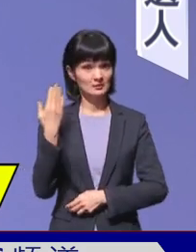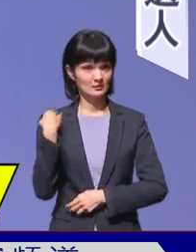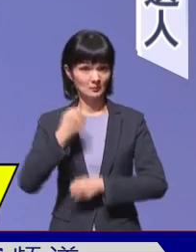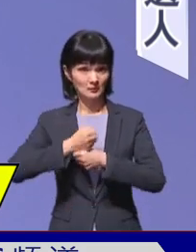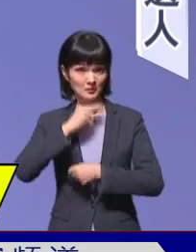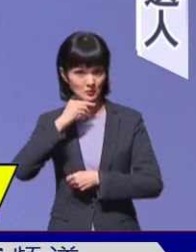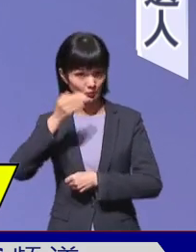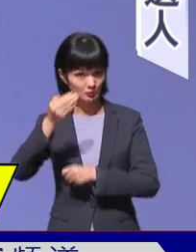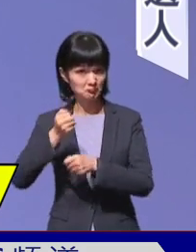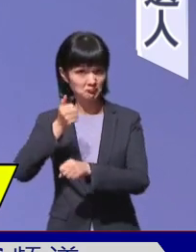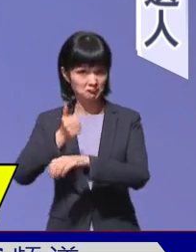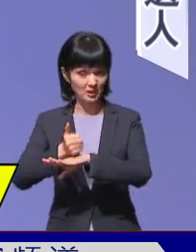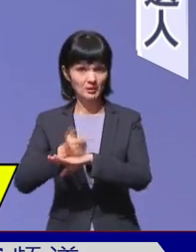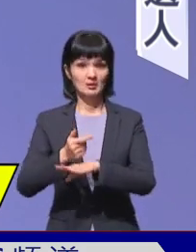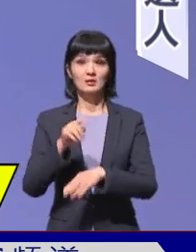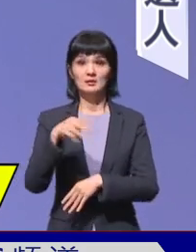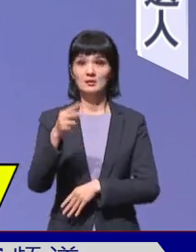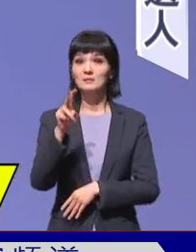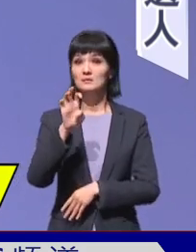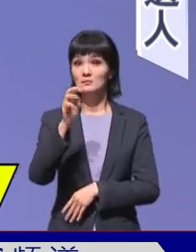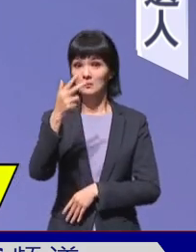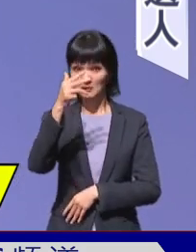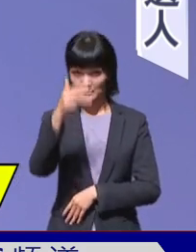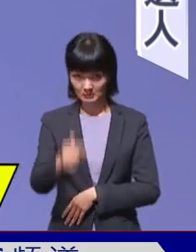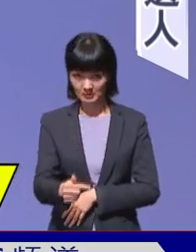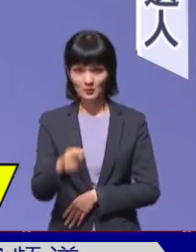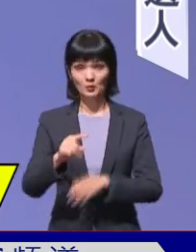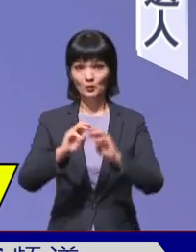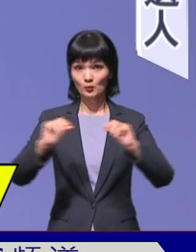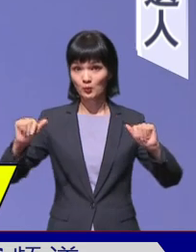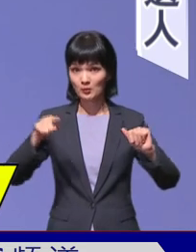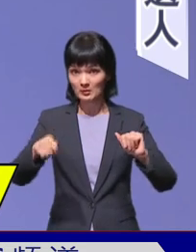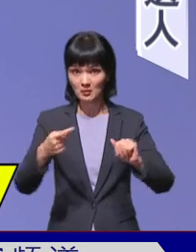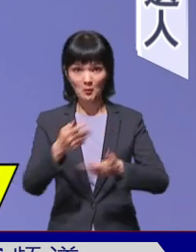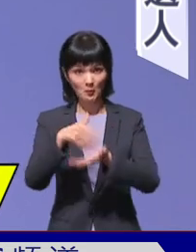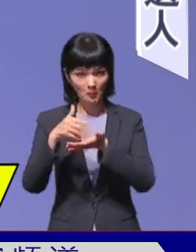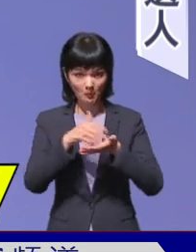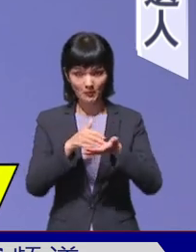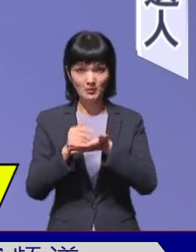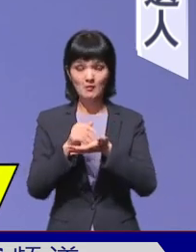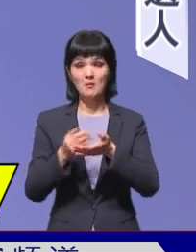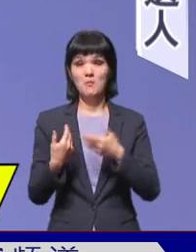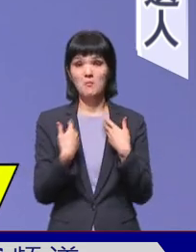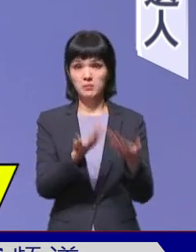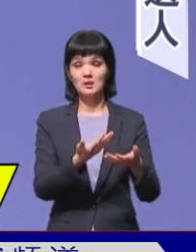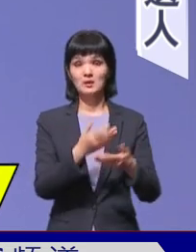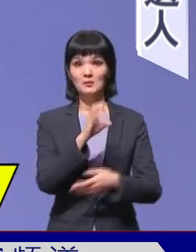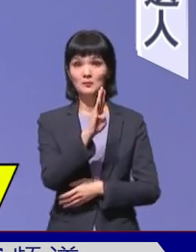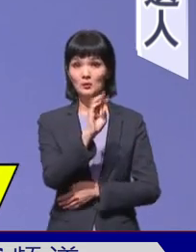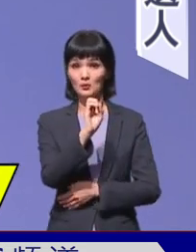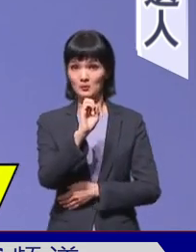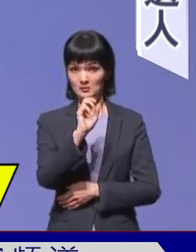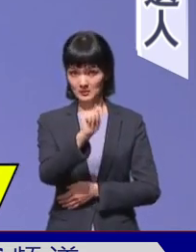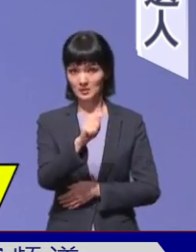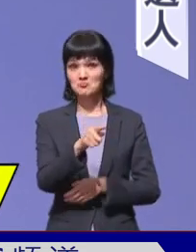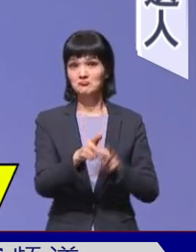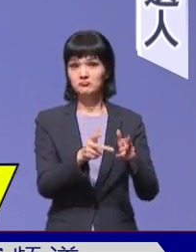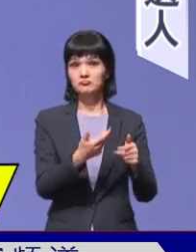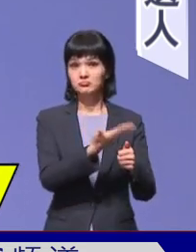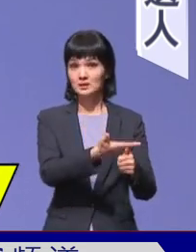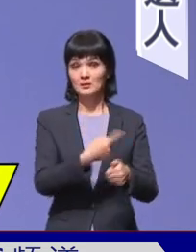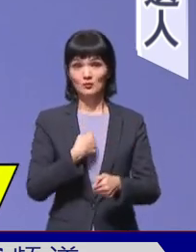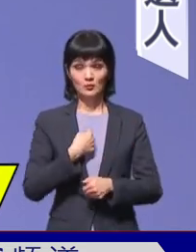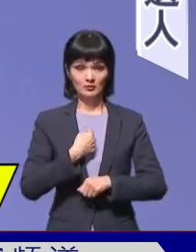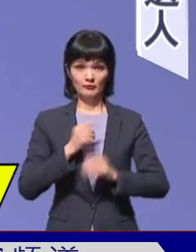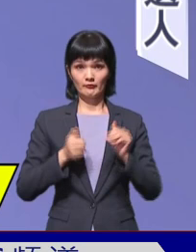代，他把248亿的土地用林权利金让出去给厂商 BOT。在我副市长卸任